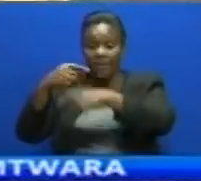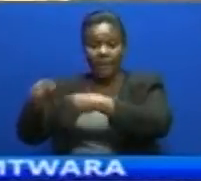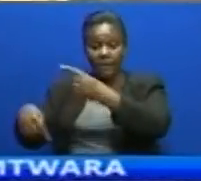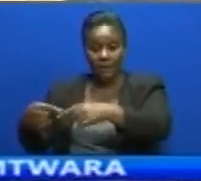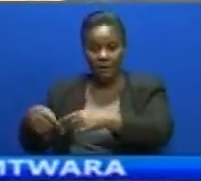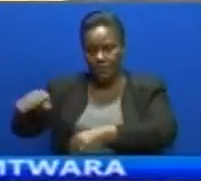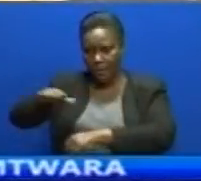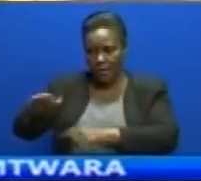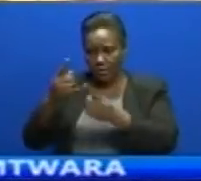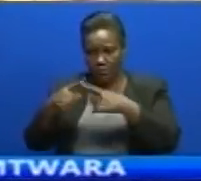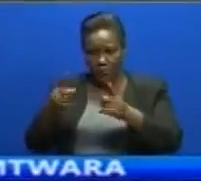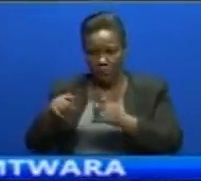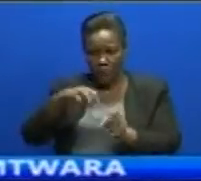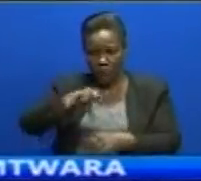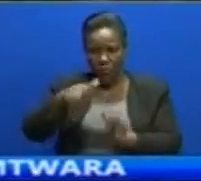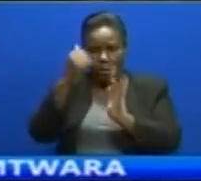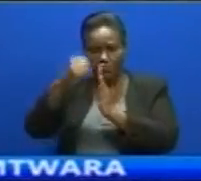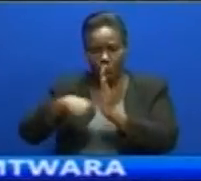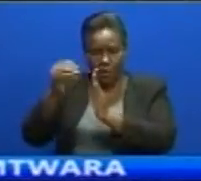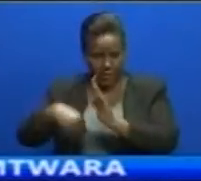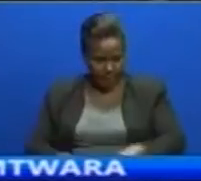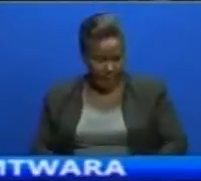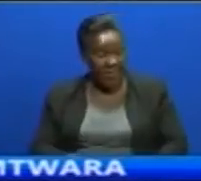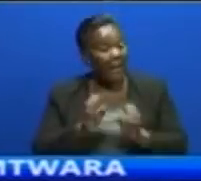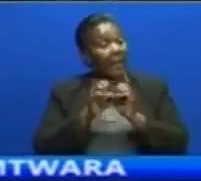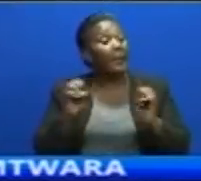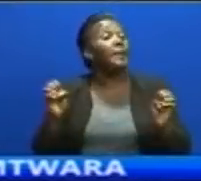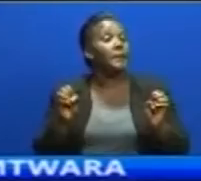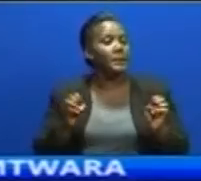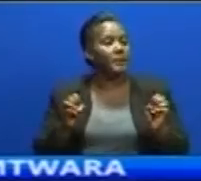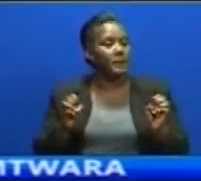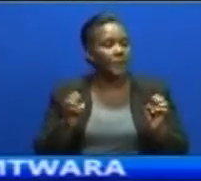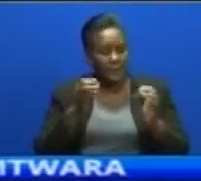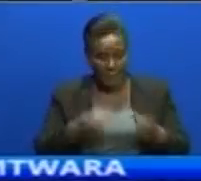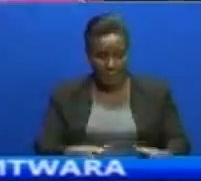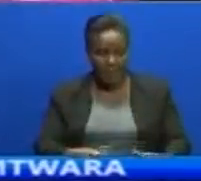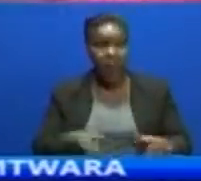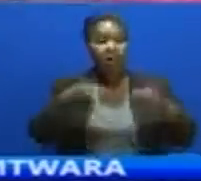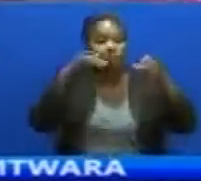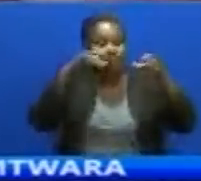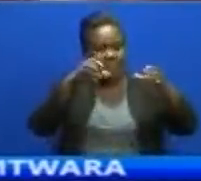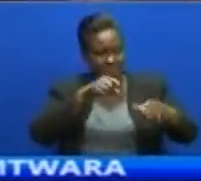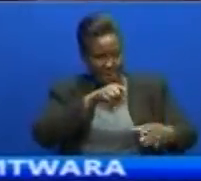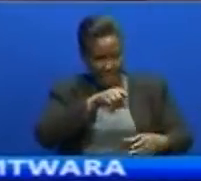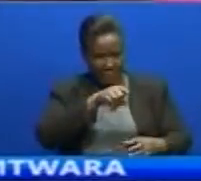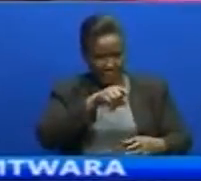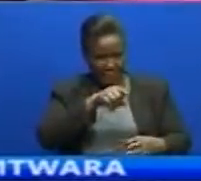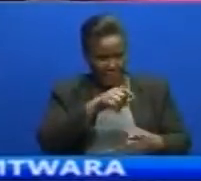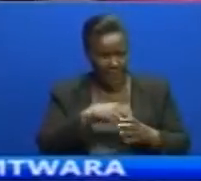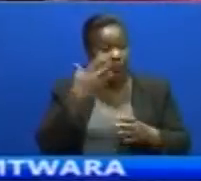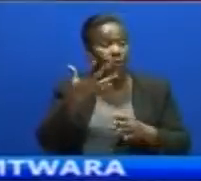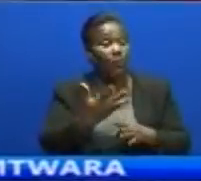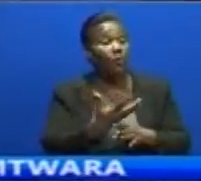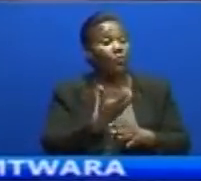maeneo mbalimbali ya mkoa wa Mtwara. Vifungashio vinavyotumika katika zao la korosho ni magunia ambayo upatikanaji wake